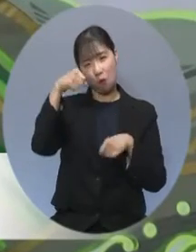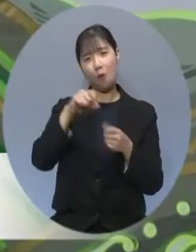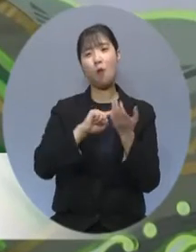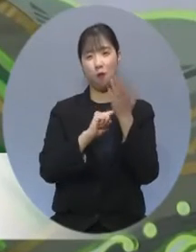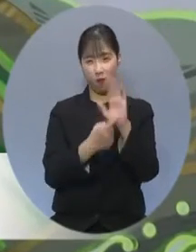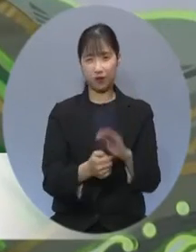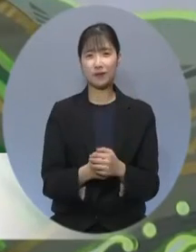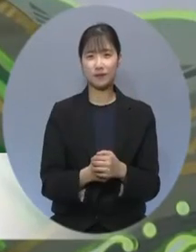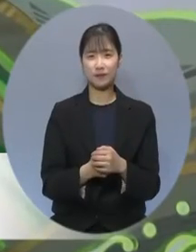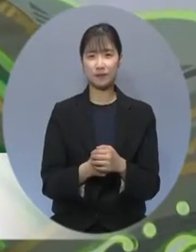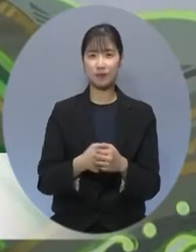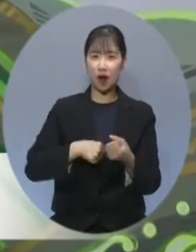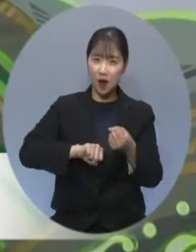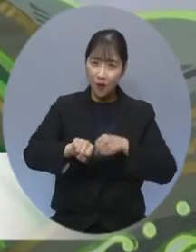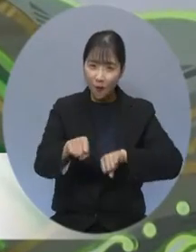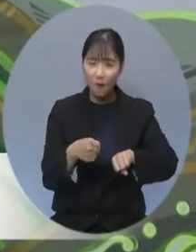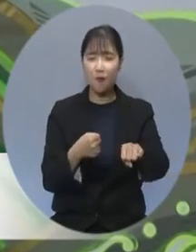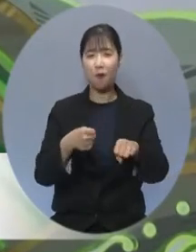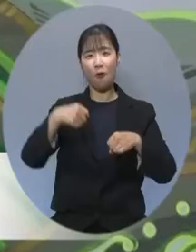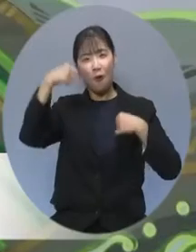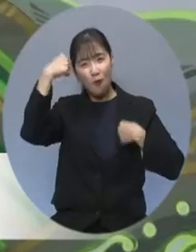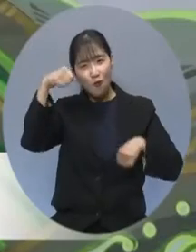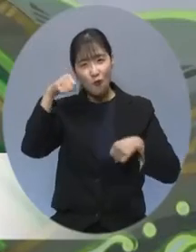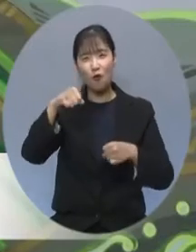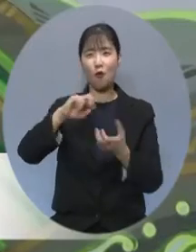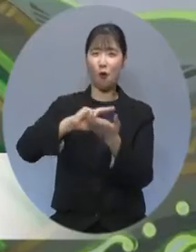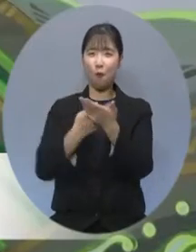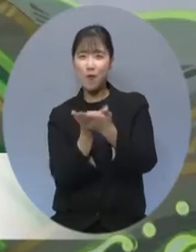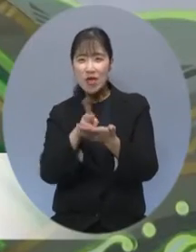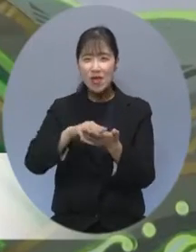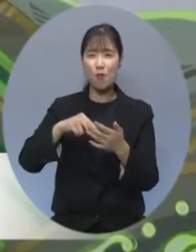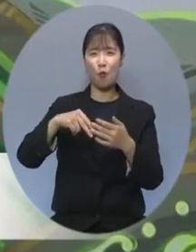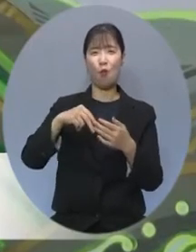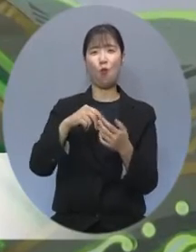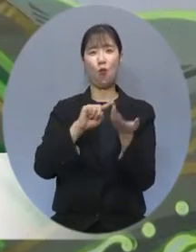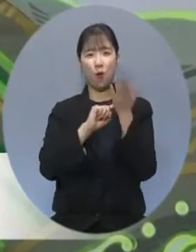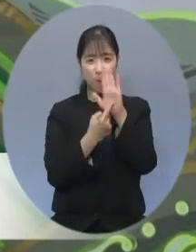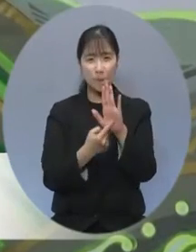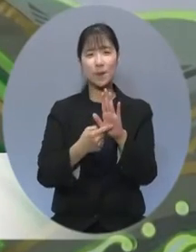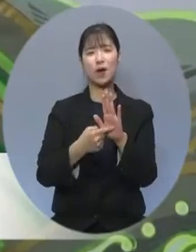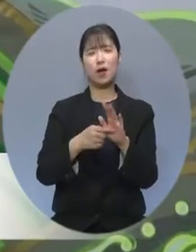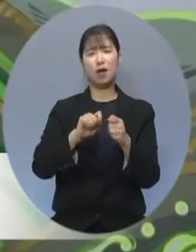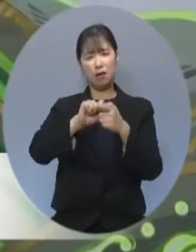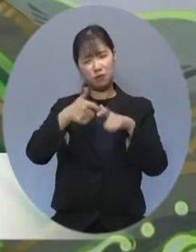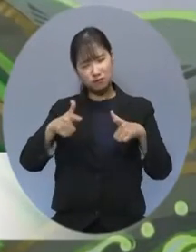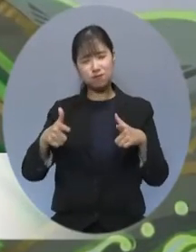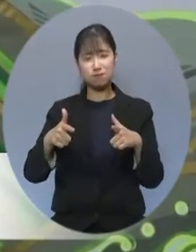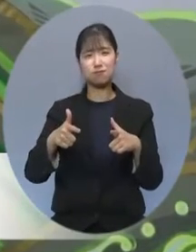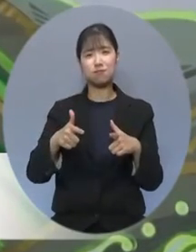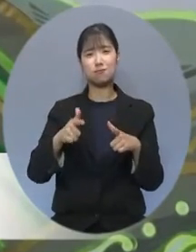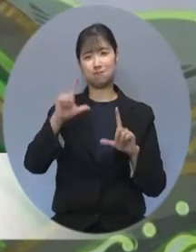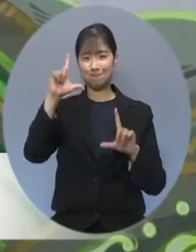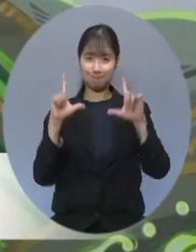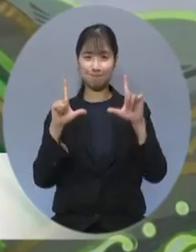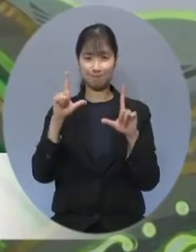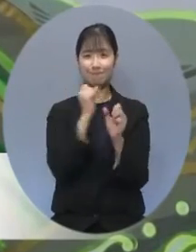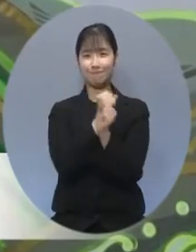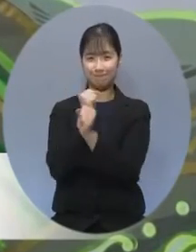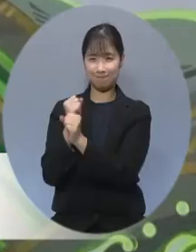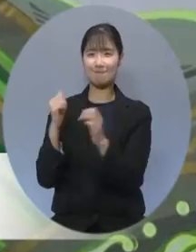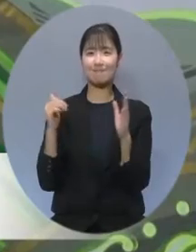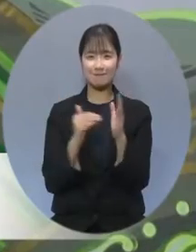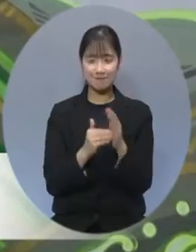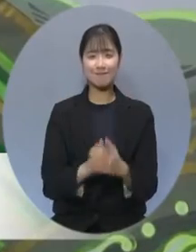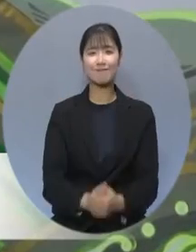시작하게 됐습니다. 태권도, 무용, 비보이, 익스트림, 연기 등으로 다양한 장면으로